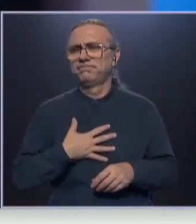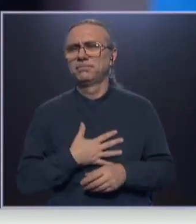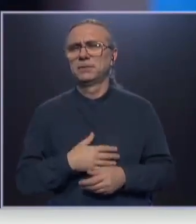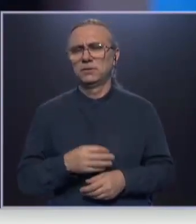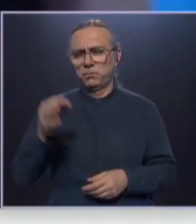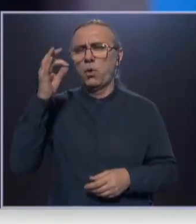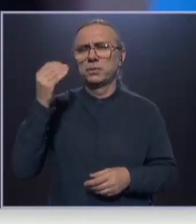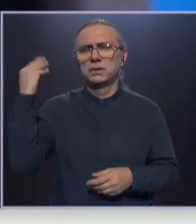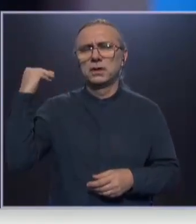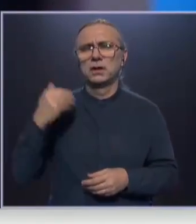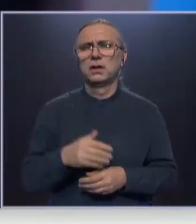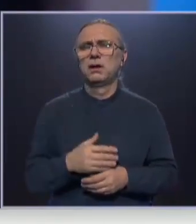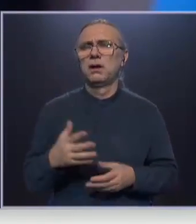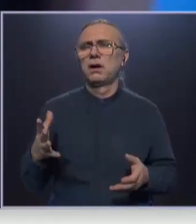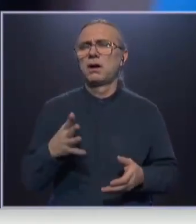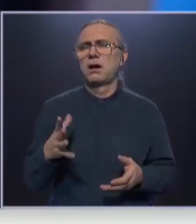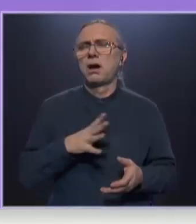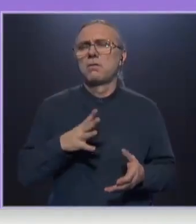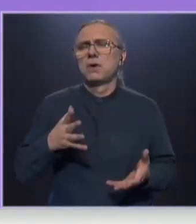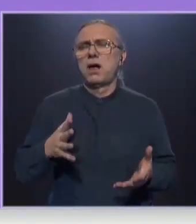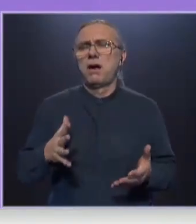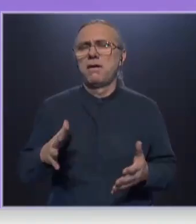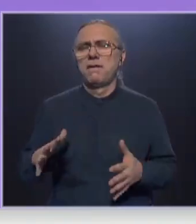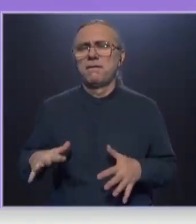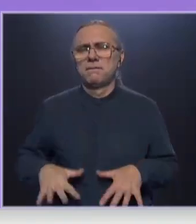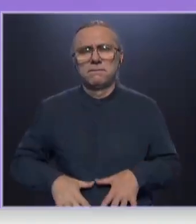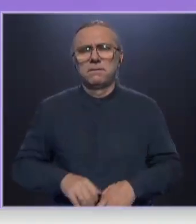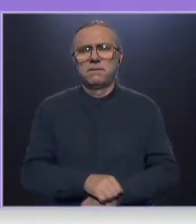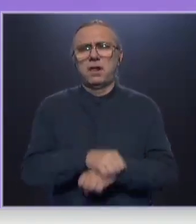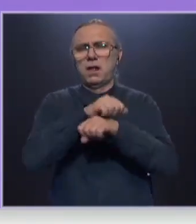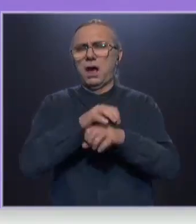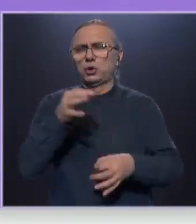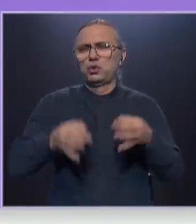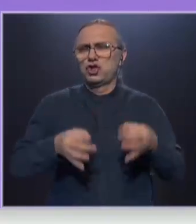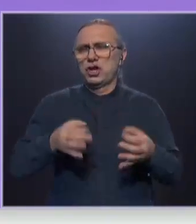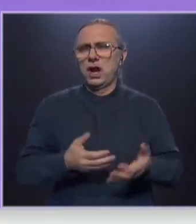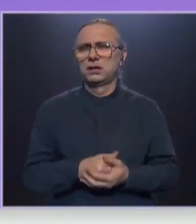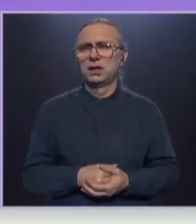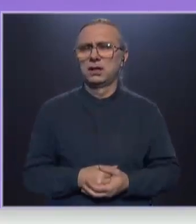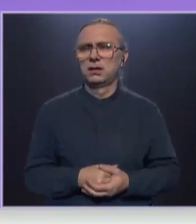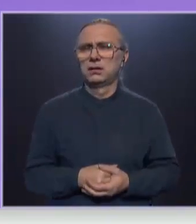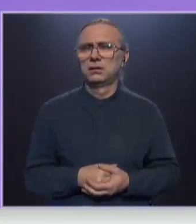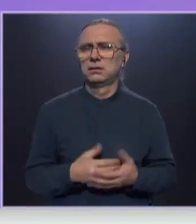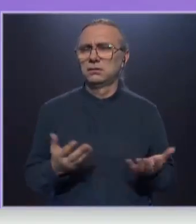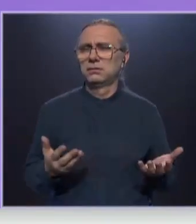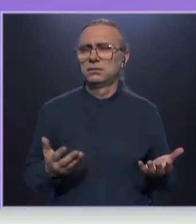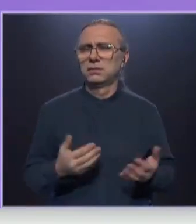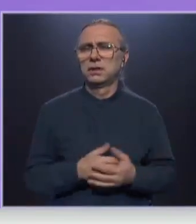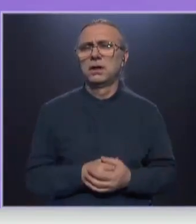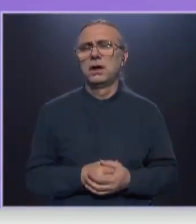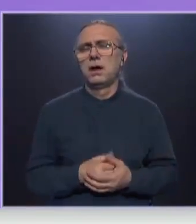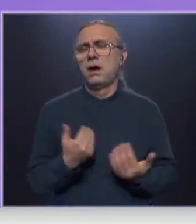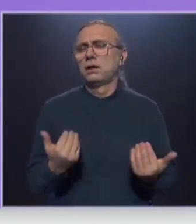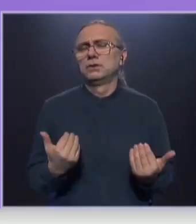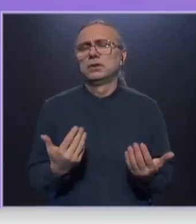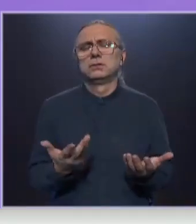какая волна осуждений прокатилась в обществе по этому поводу. не прокатится ли сейчас волна осуждений по